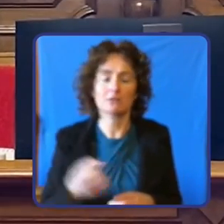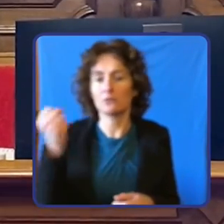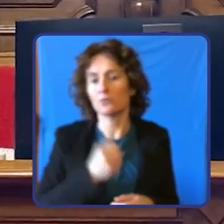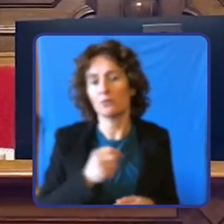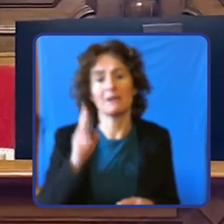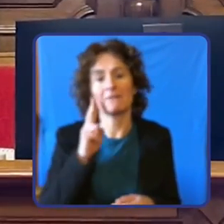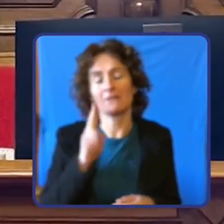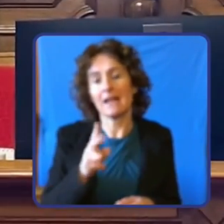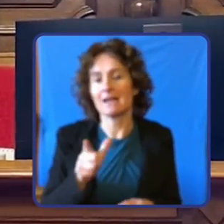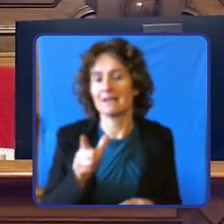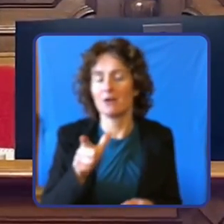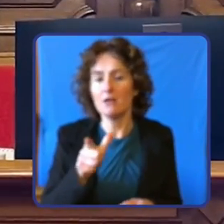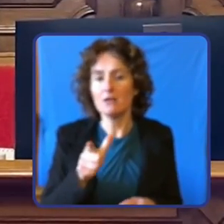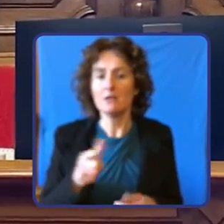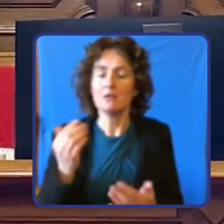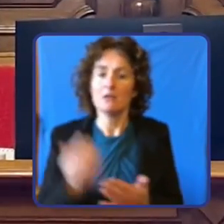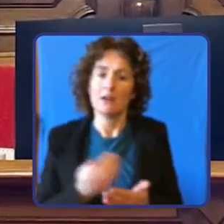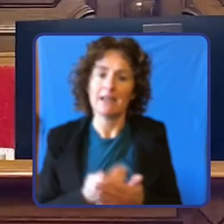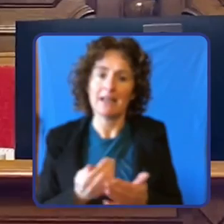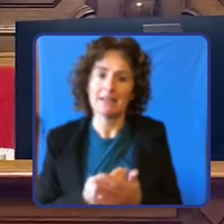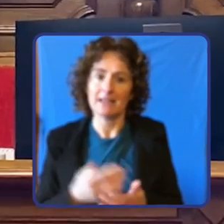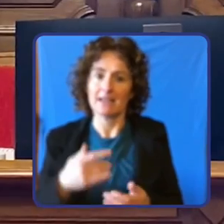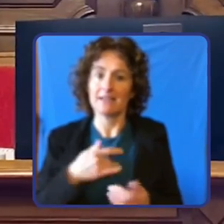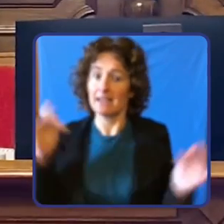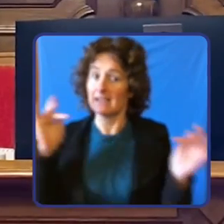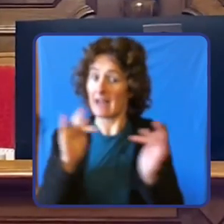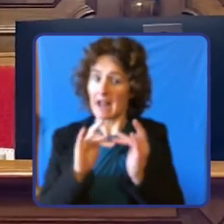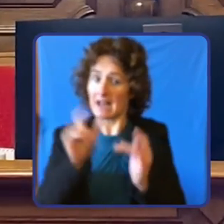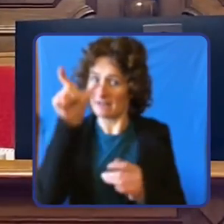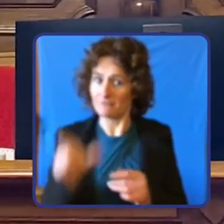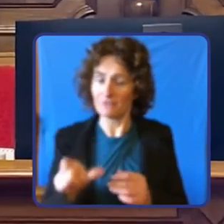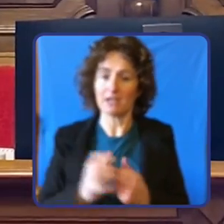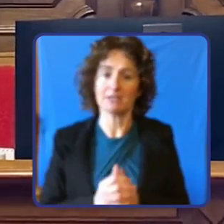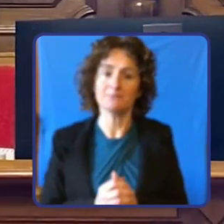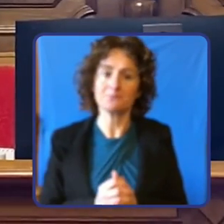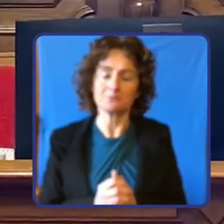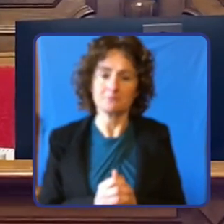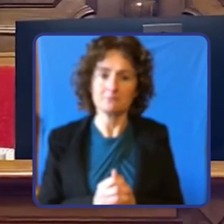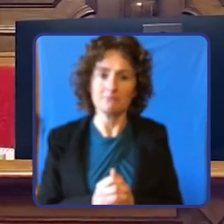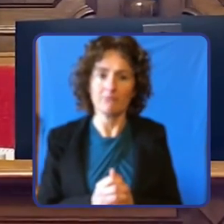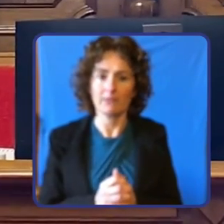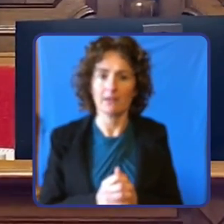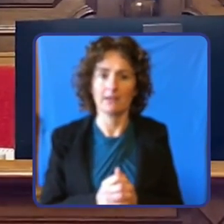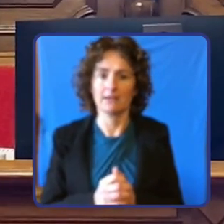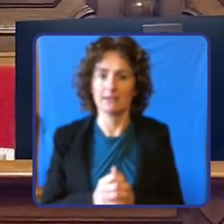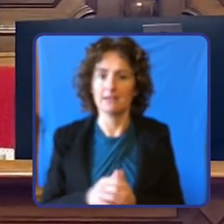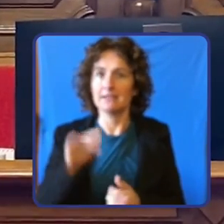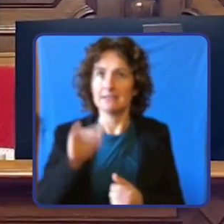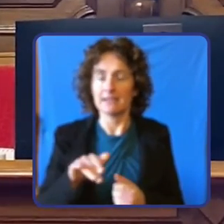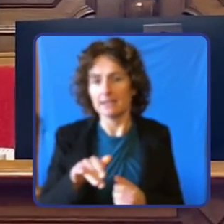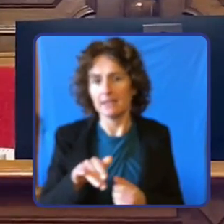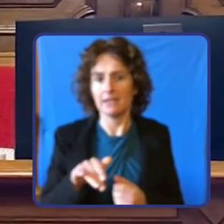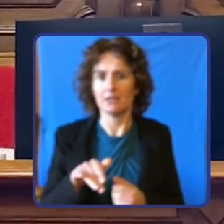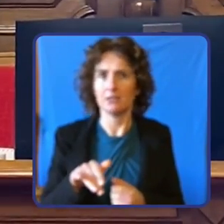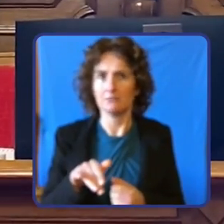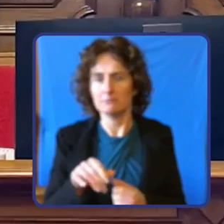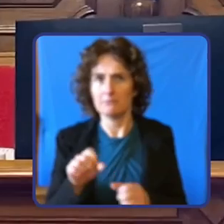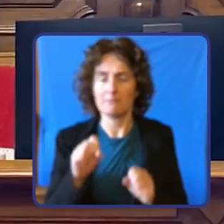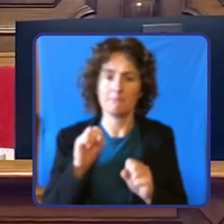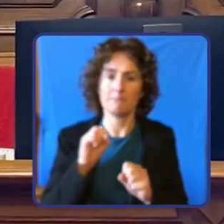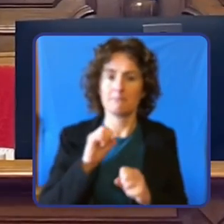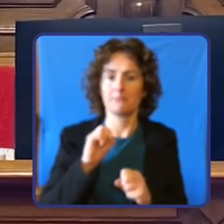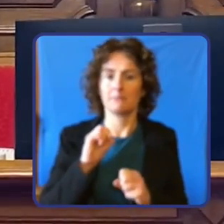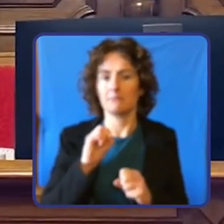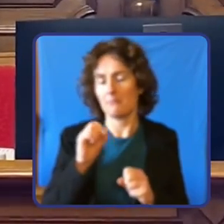az ellenfele, akire egy egész estés filmet is készített, mert erre készült föl. Neki kellemetlen meglepetés volt, hogy most nem